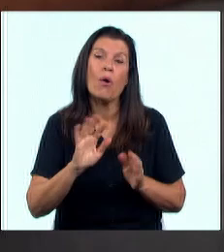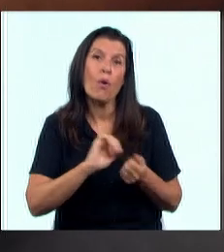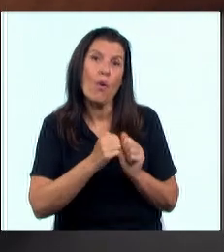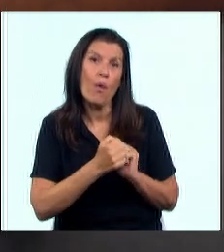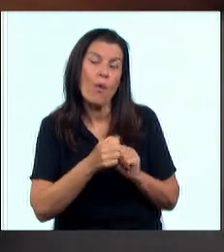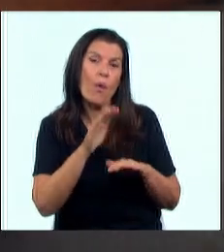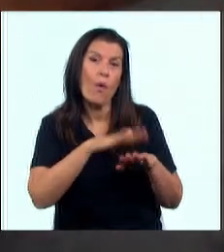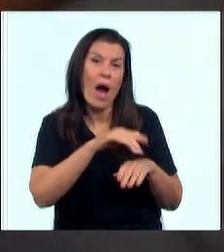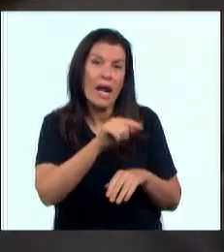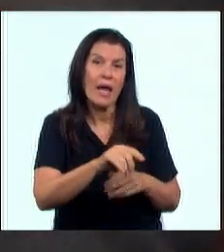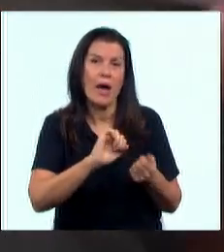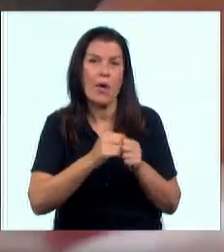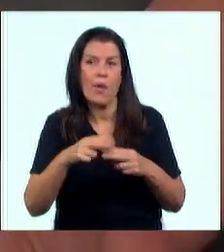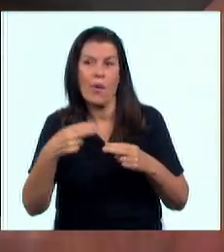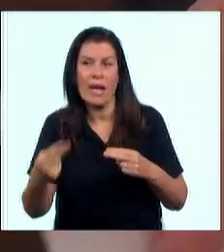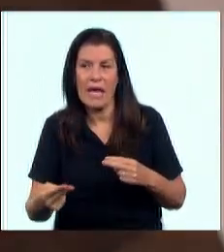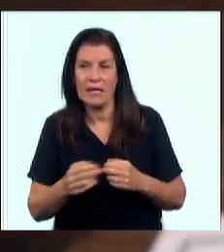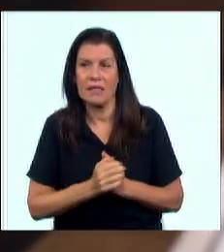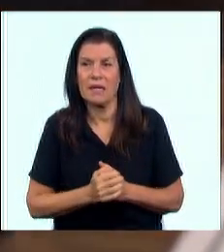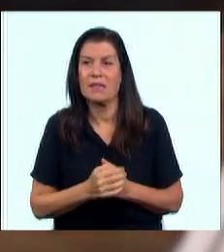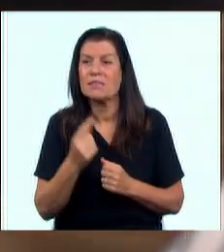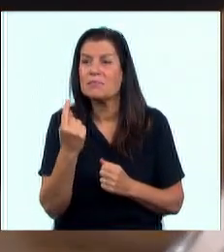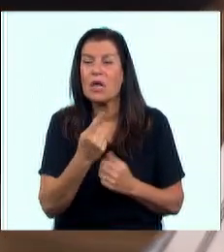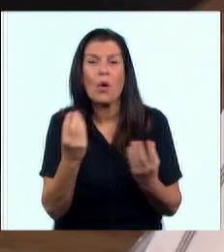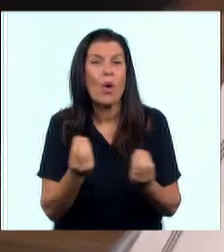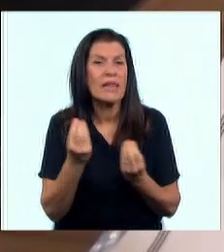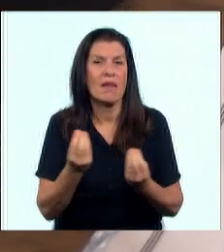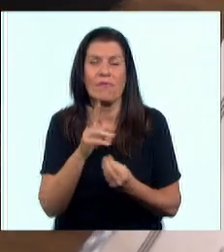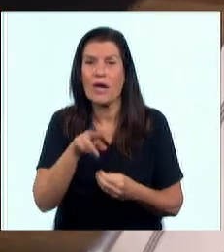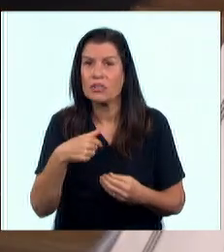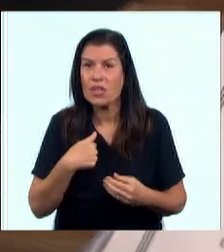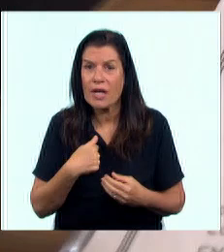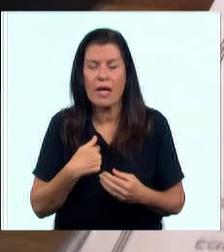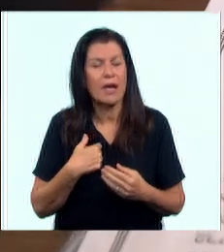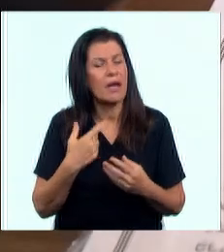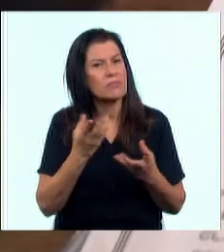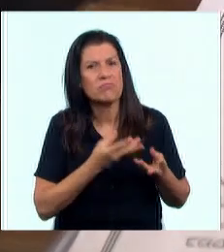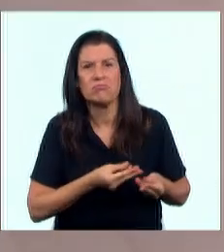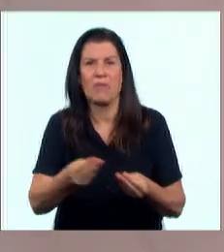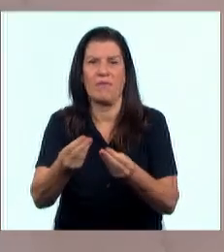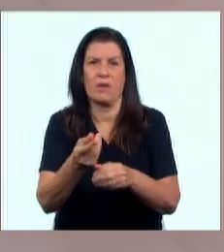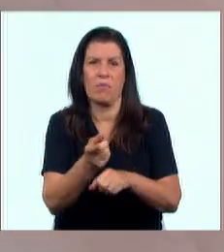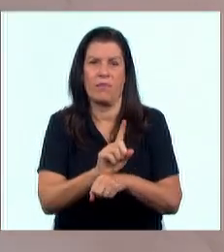כל פסקת מידע, כל מה שיש, אנחנו מעבירים באופן מיידי ומיידיים.